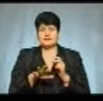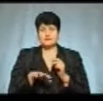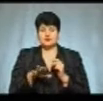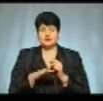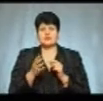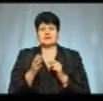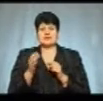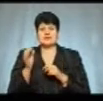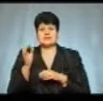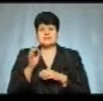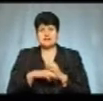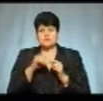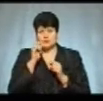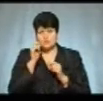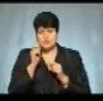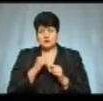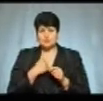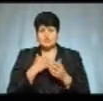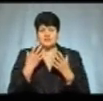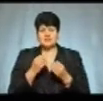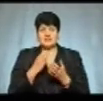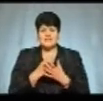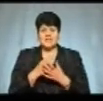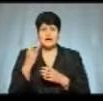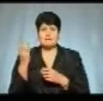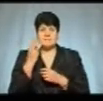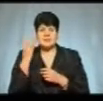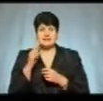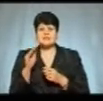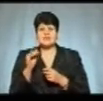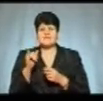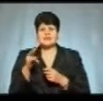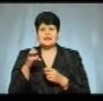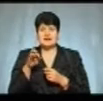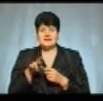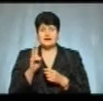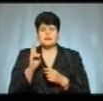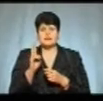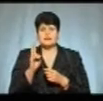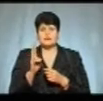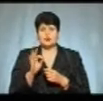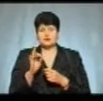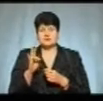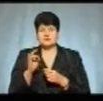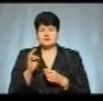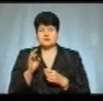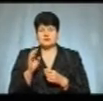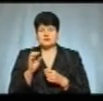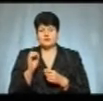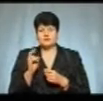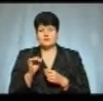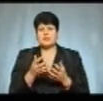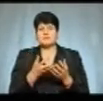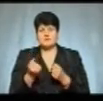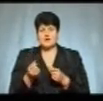крім Шепетівської філії, діє в нас ще Хмельницька філія «Укрбензаводу» і Костопільська філія «Укрбензаводу», які приймають ці залишки від